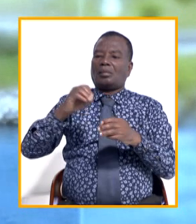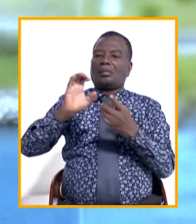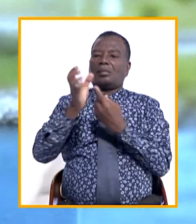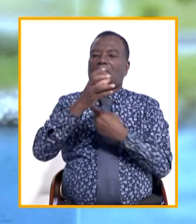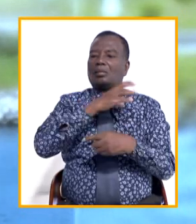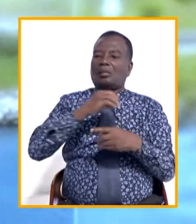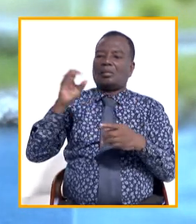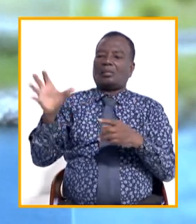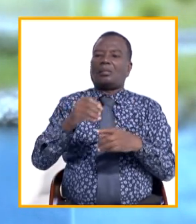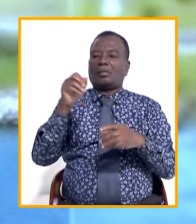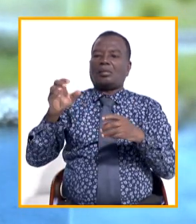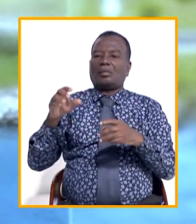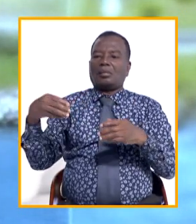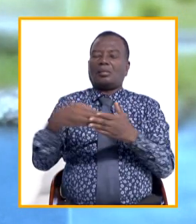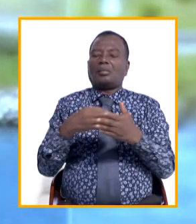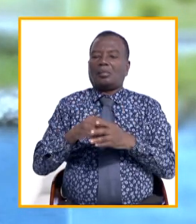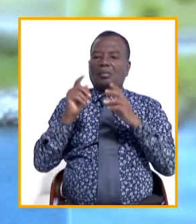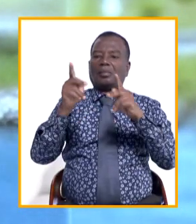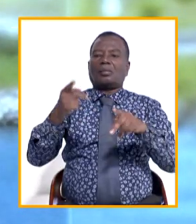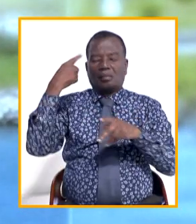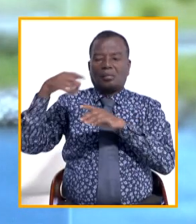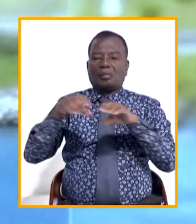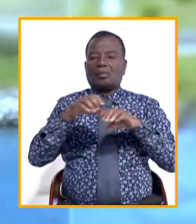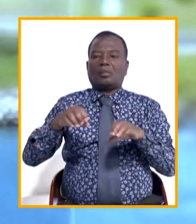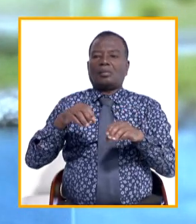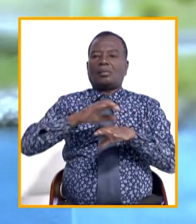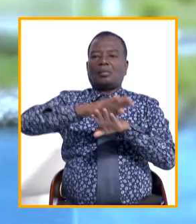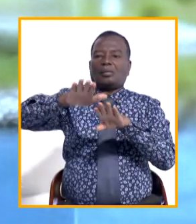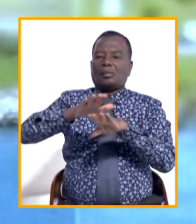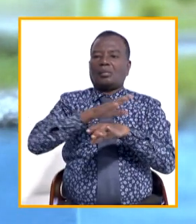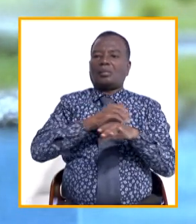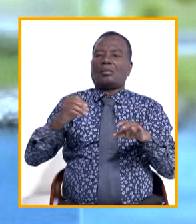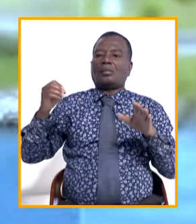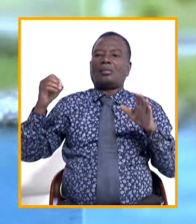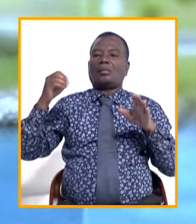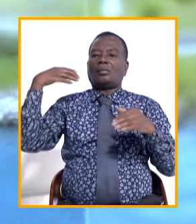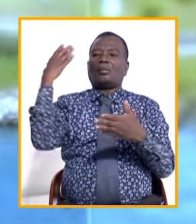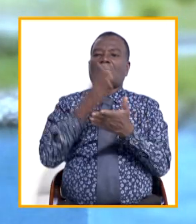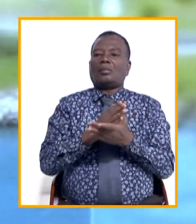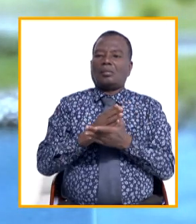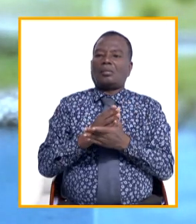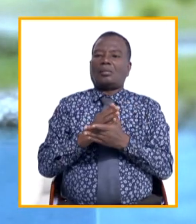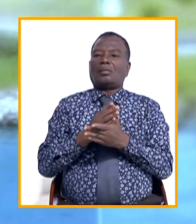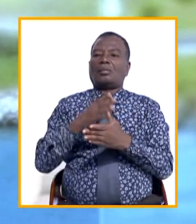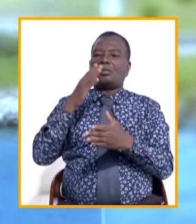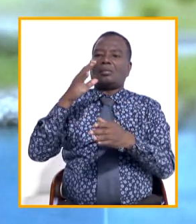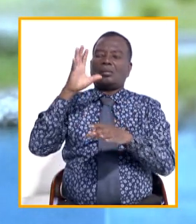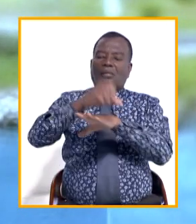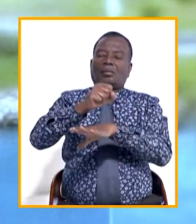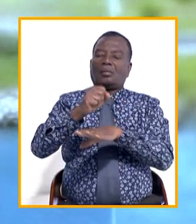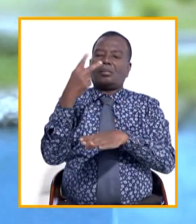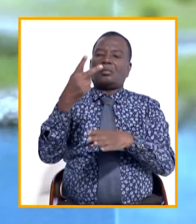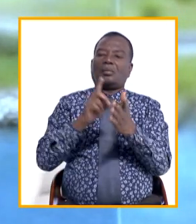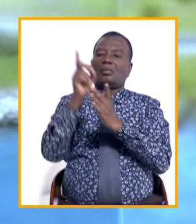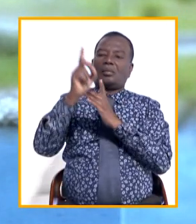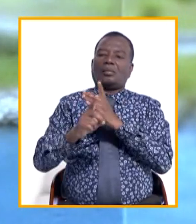requises à saisir cette nouvelle opportunité pour se faire enrôler. Arrêté le 2 décembre à Pointe-Noire pour des